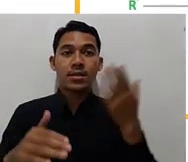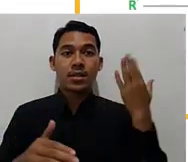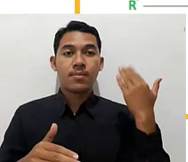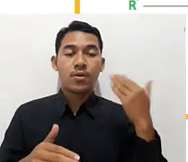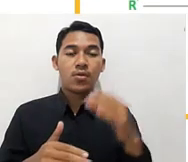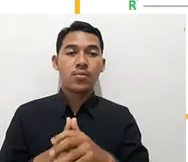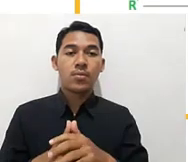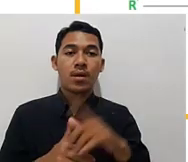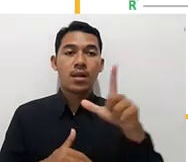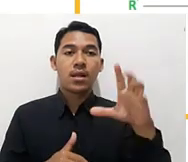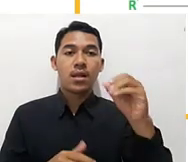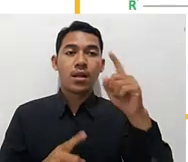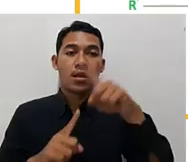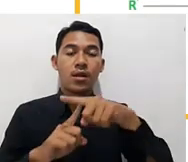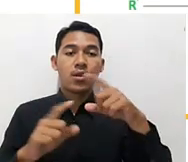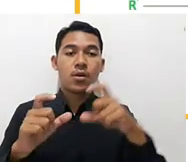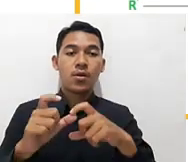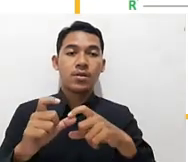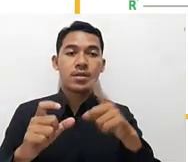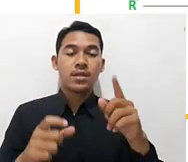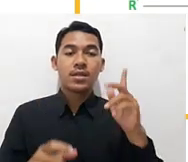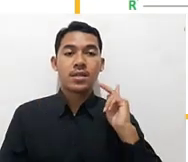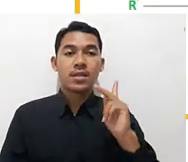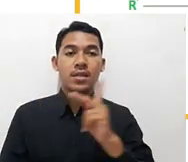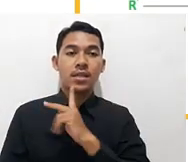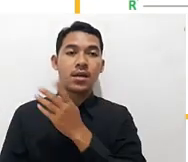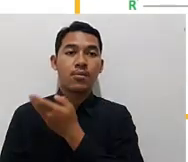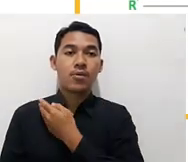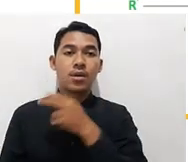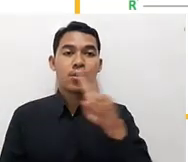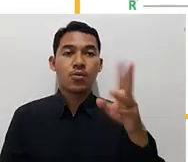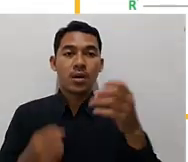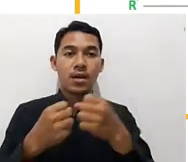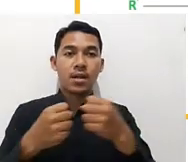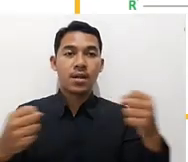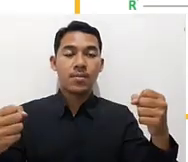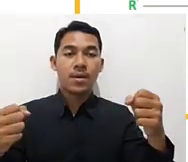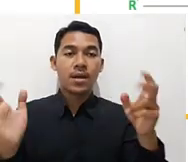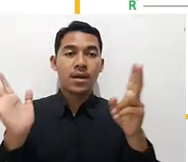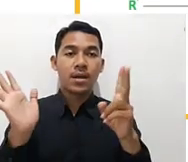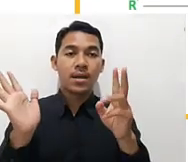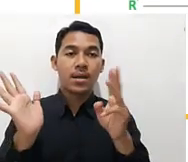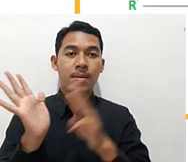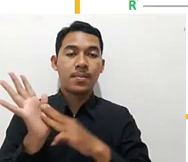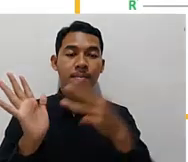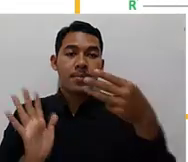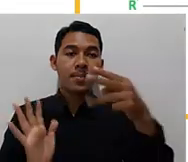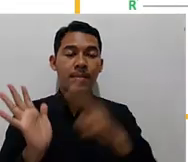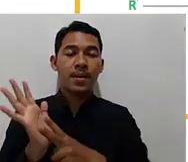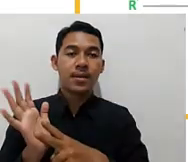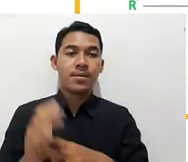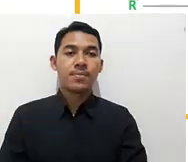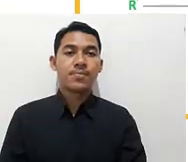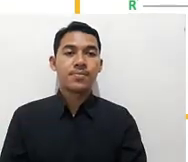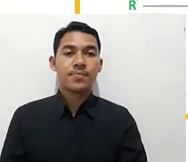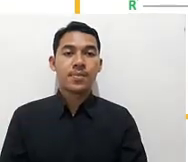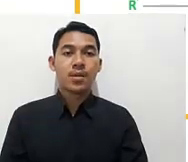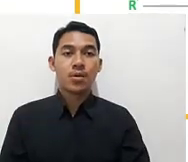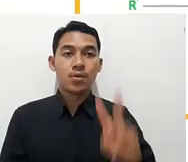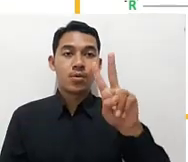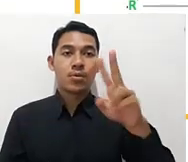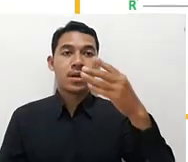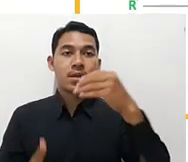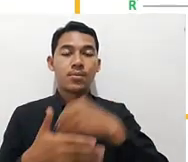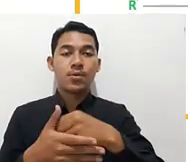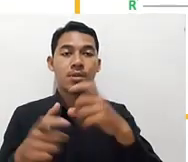pada bagian latch ini kita bakal bisa lihat bahwa kita punya dua buah gerbang NAND ya, not N. Nah, dengan dua input